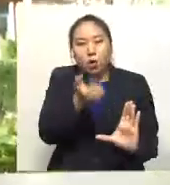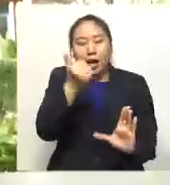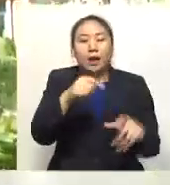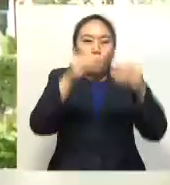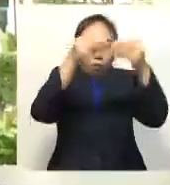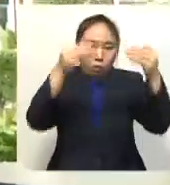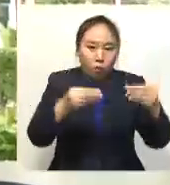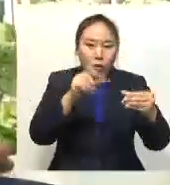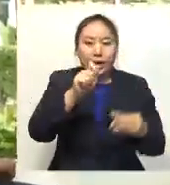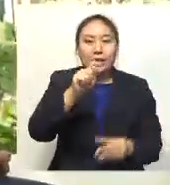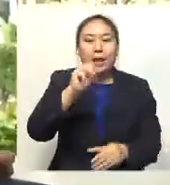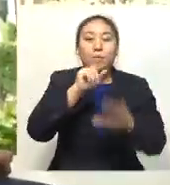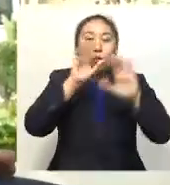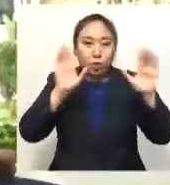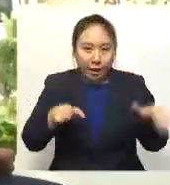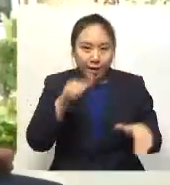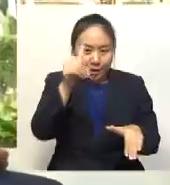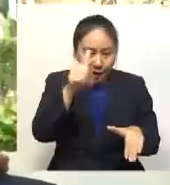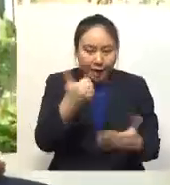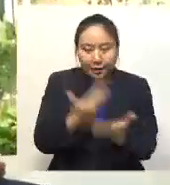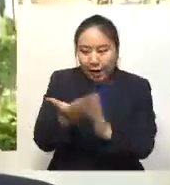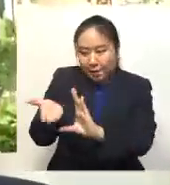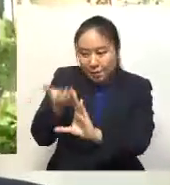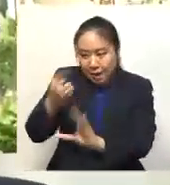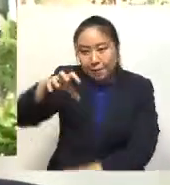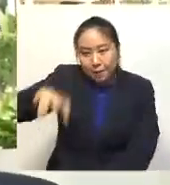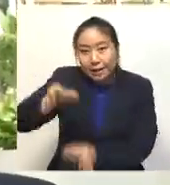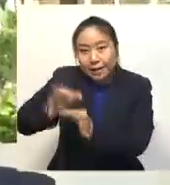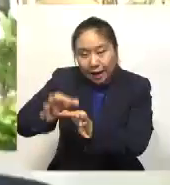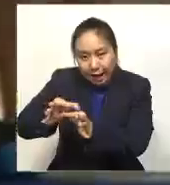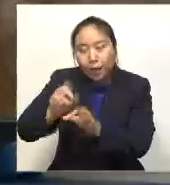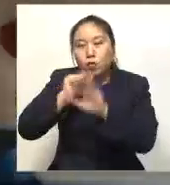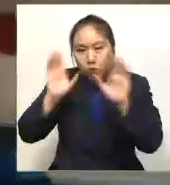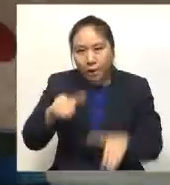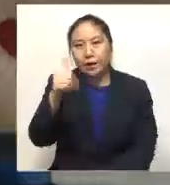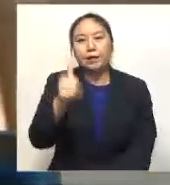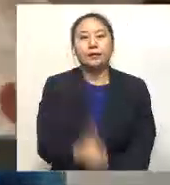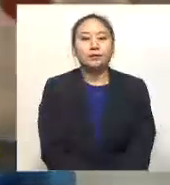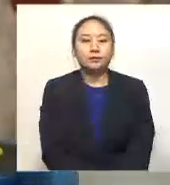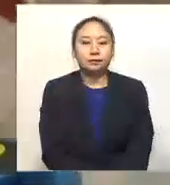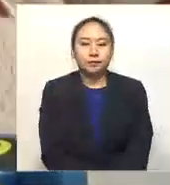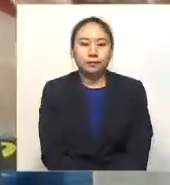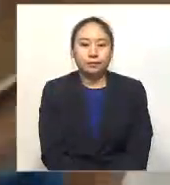ตู้ ATM ของธนาคารกรุงไทยแล้วก็ไปเบิกเงินได้ที่สาขาของธนาคารกรุงไทยค่ะ